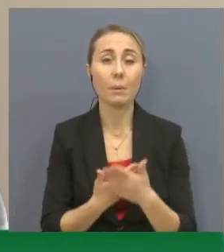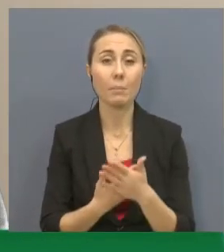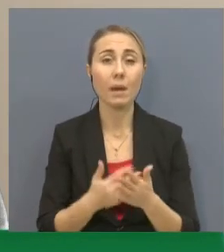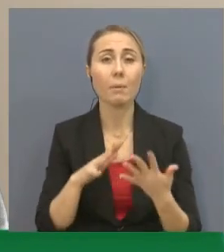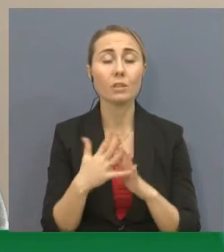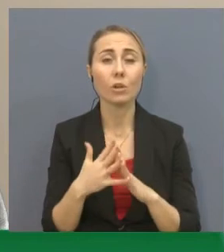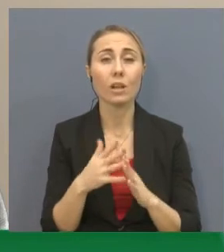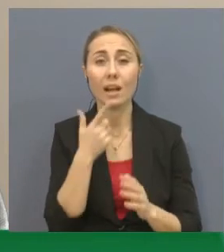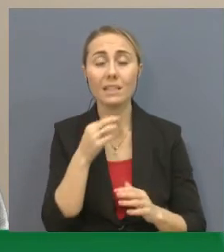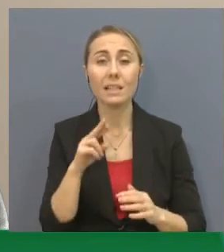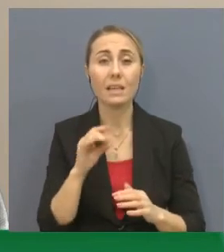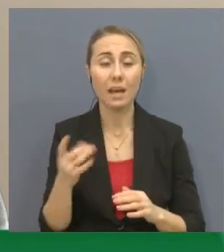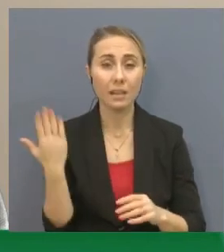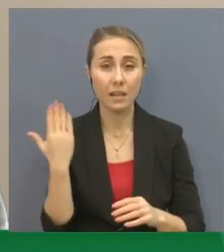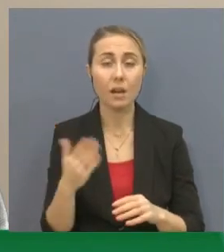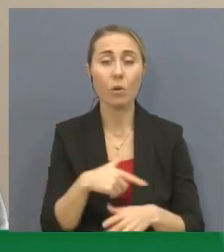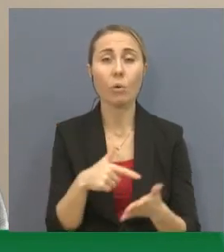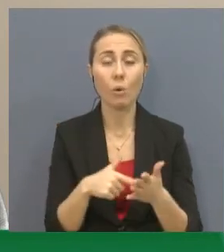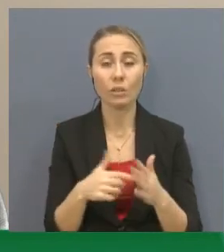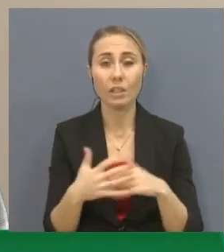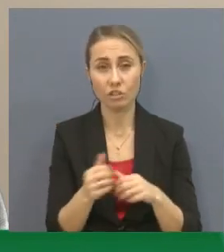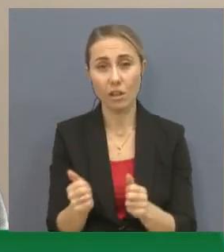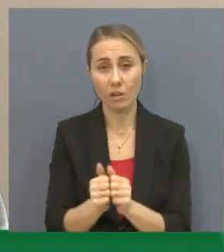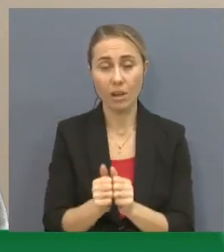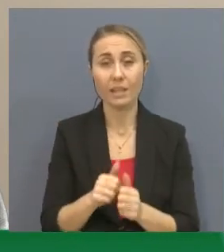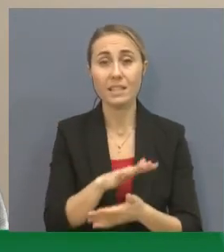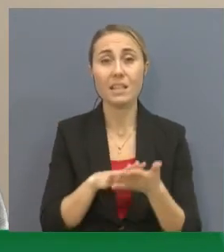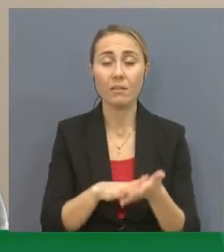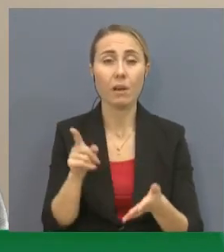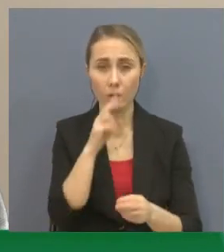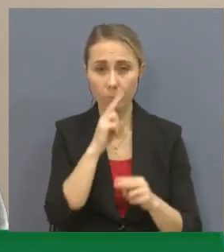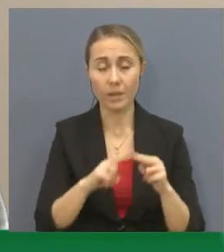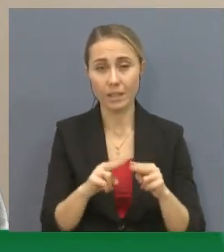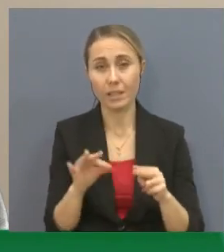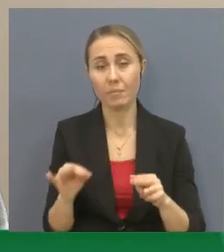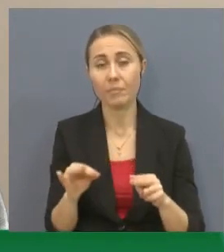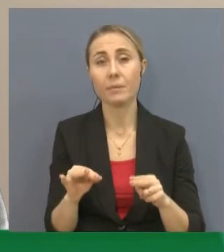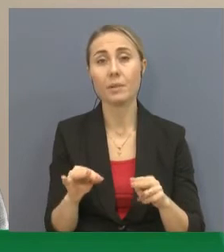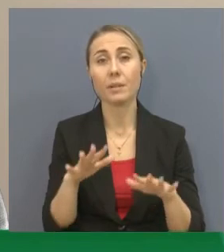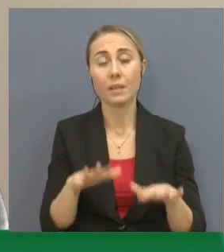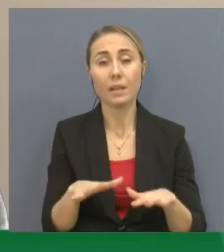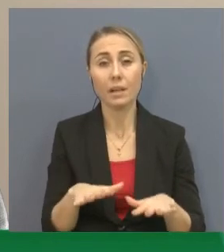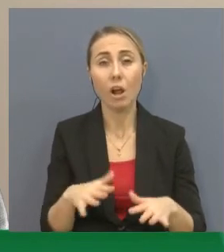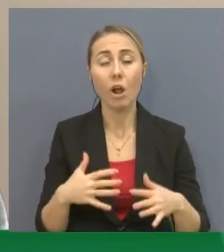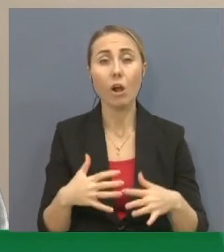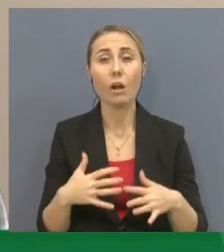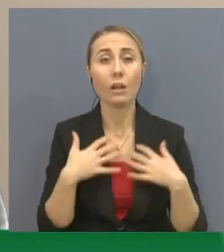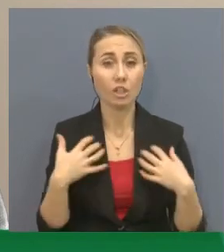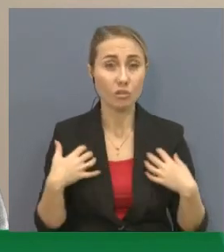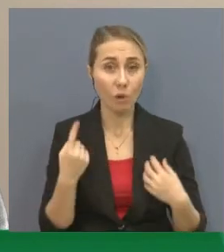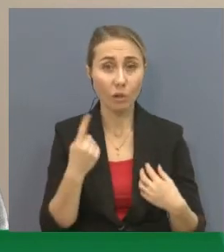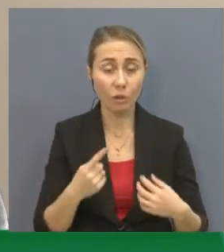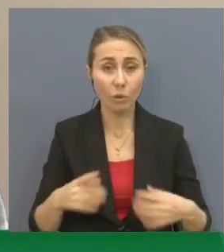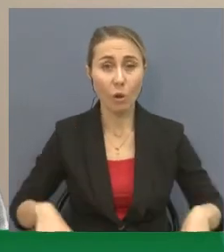возле города как что заявитель заявил о том что у него пропал службу пастбищ исход то есть лошадь и в ходе проведения